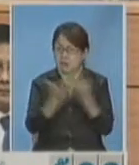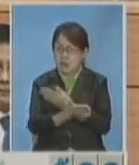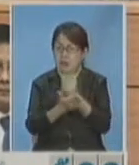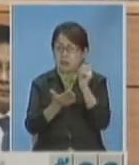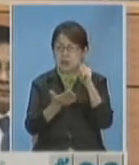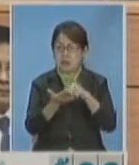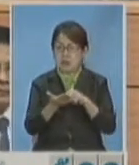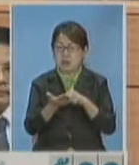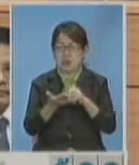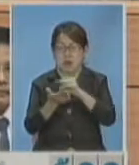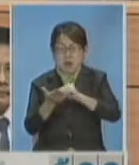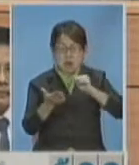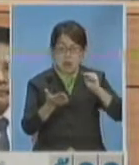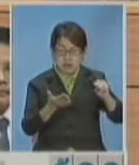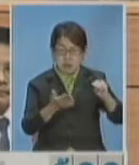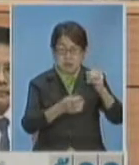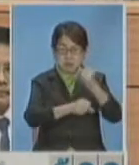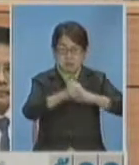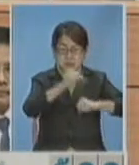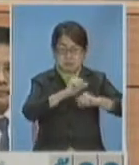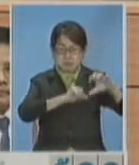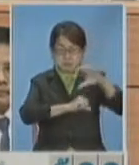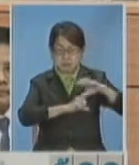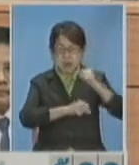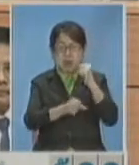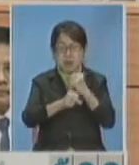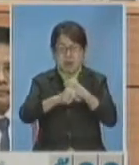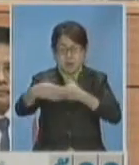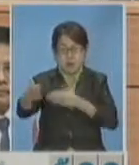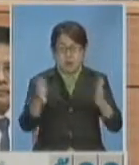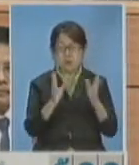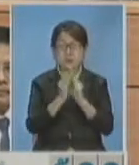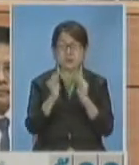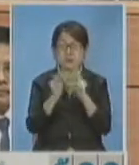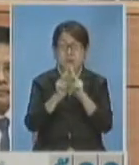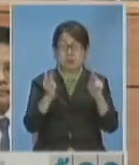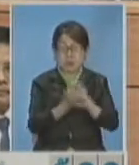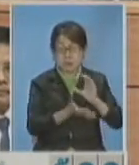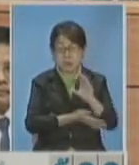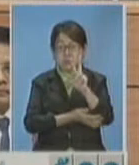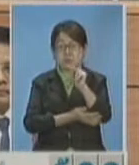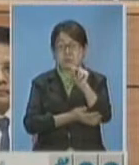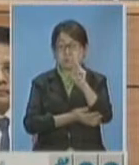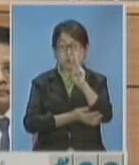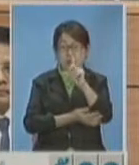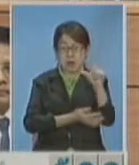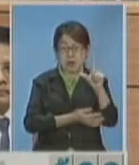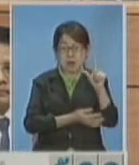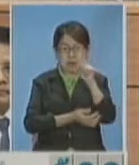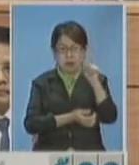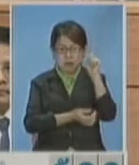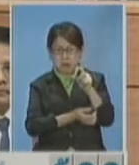จัดสร้างทำห้องกรรมธิการงบประมาณ36ล้านบาทน่าสงสัยไหม